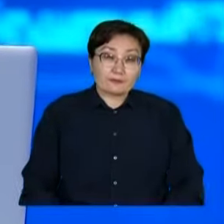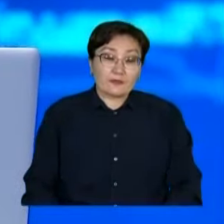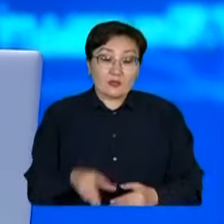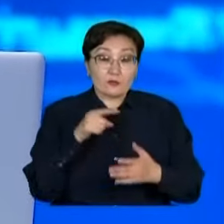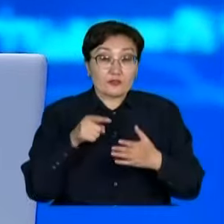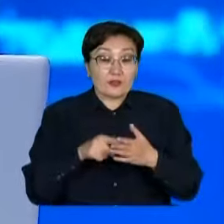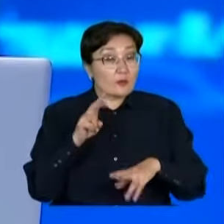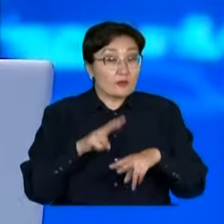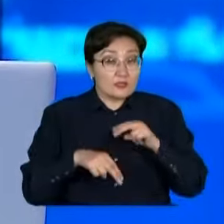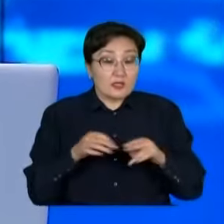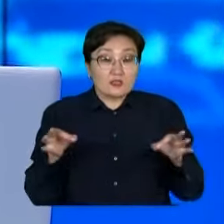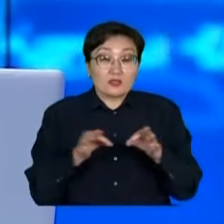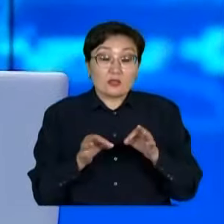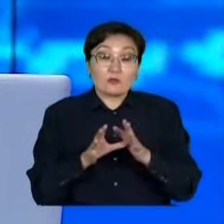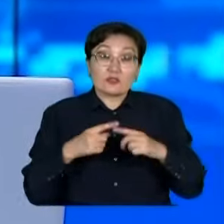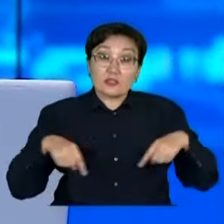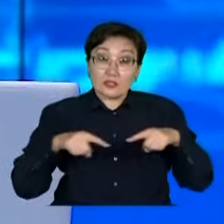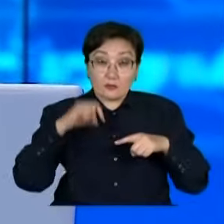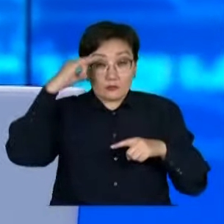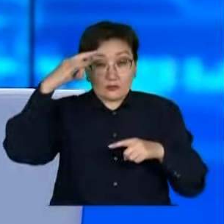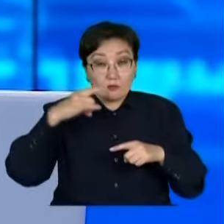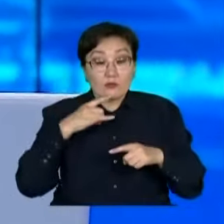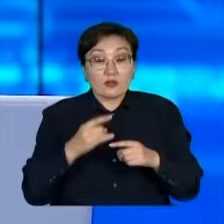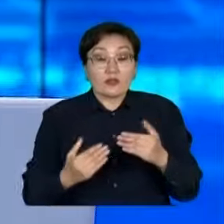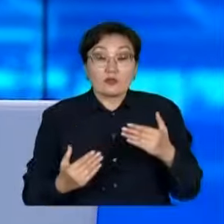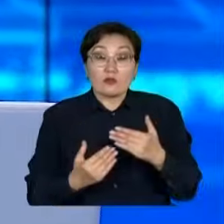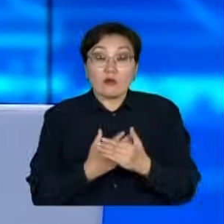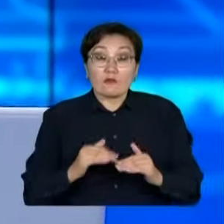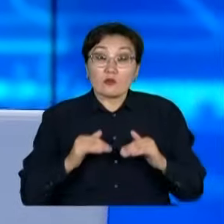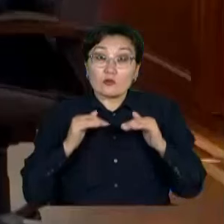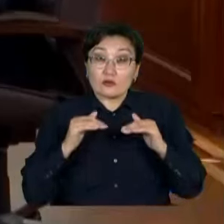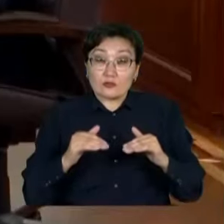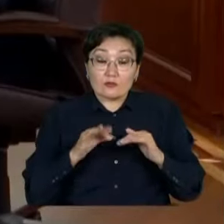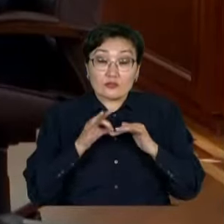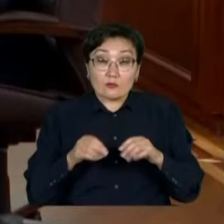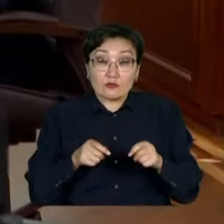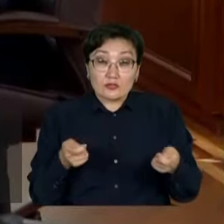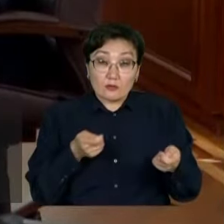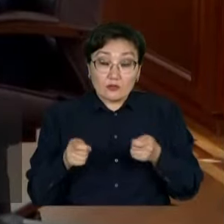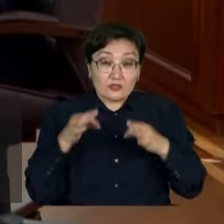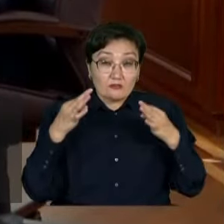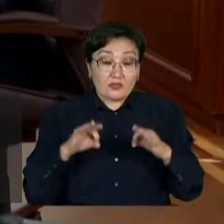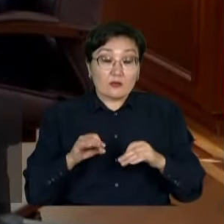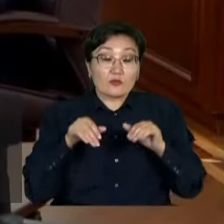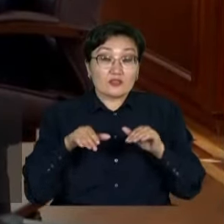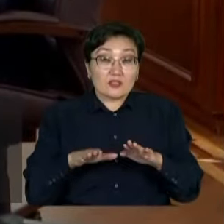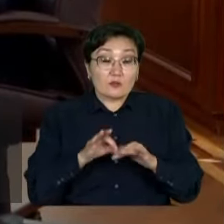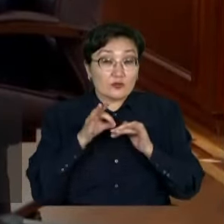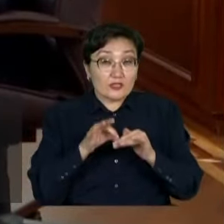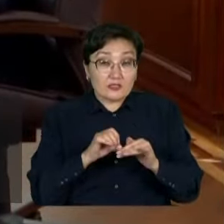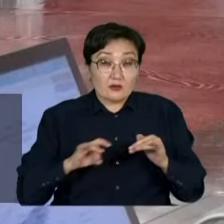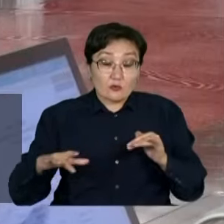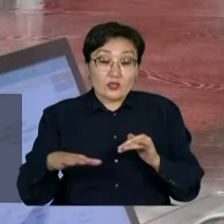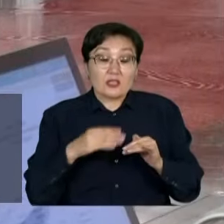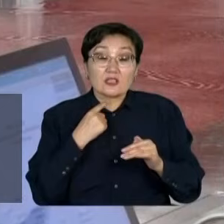Вопрос о строительстве атомной электростанции в Казахстане выходит на новый уровень. Правительство страны одобрило постановление о проведении